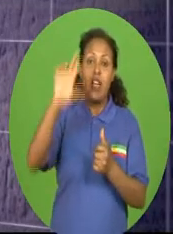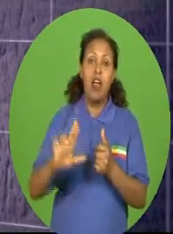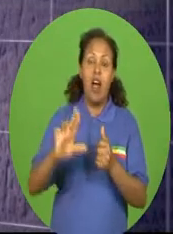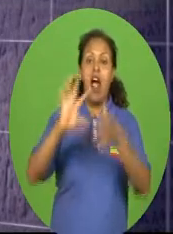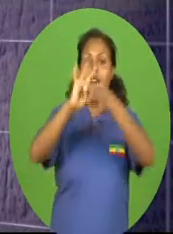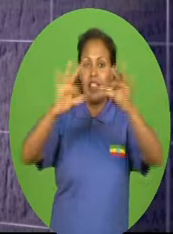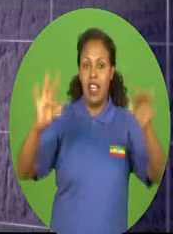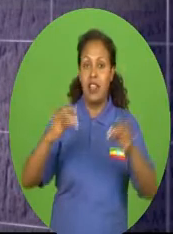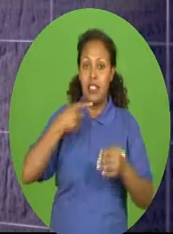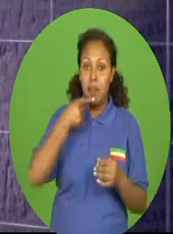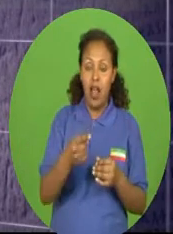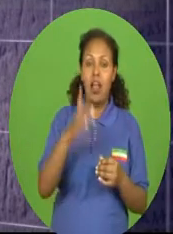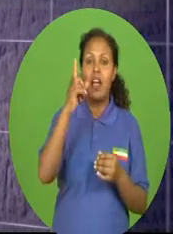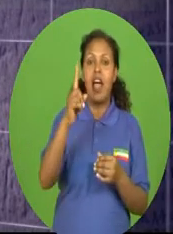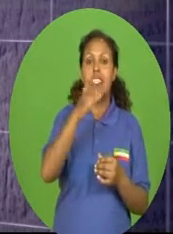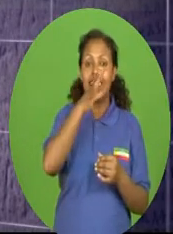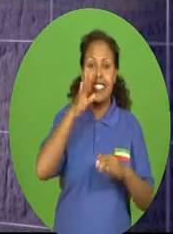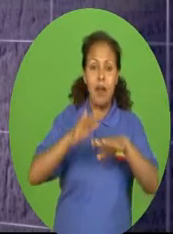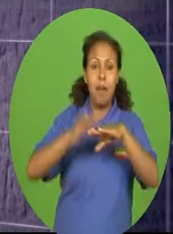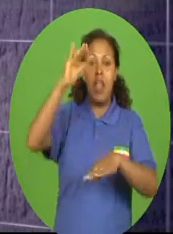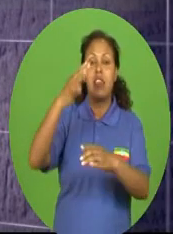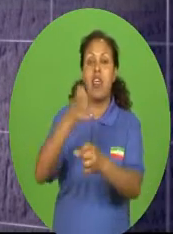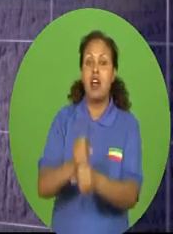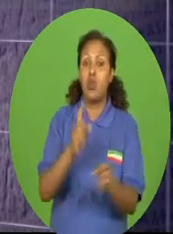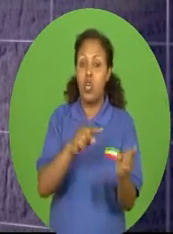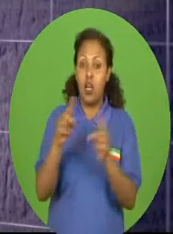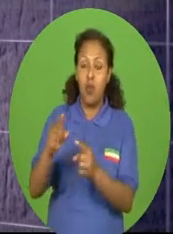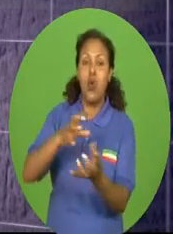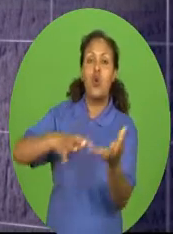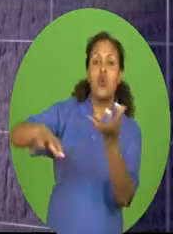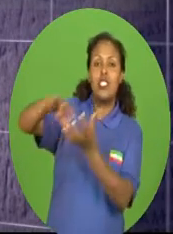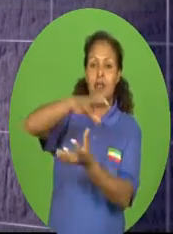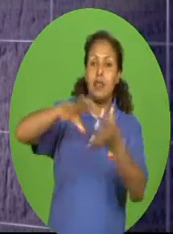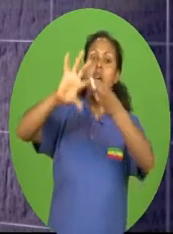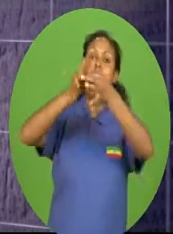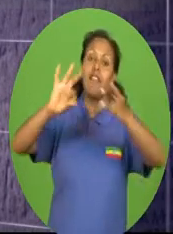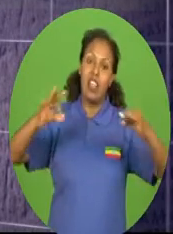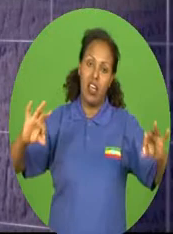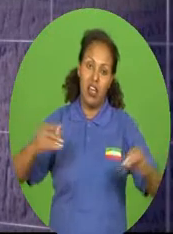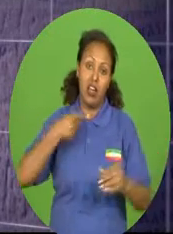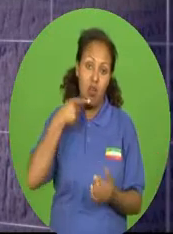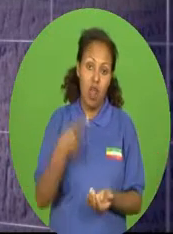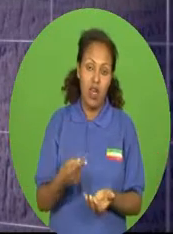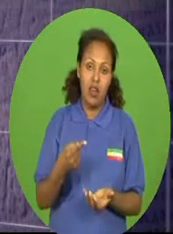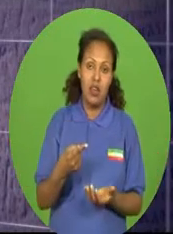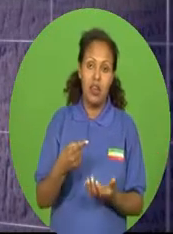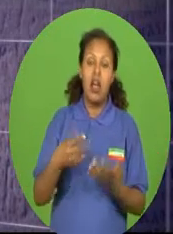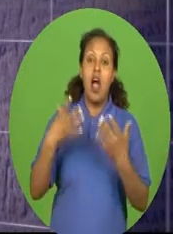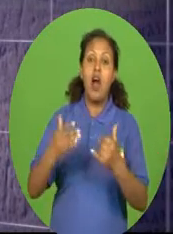የሚገኝበት ተራ አረፍተ ነገር ሲባል ከአንድ ግስ በላይ የያዘውን ደግሞ ውስብስብ አረፍተ ነገር